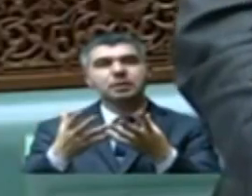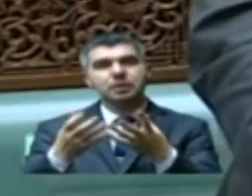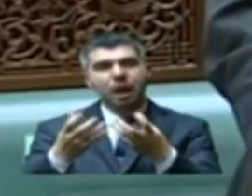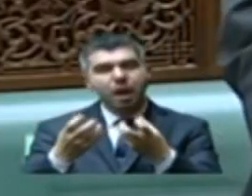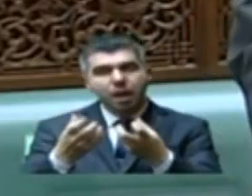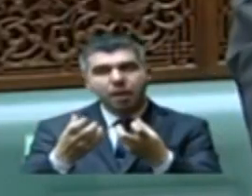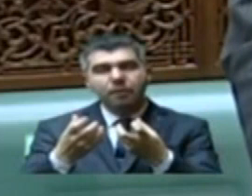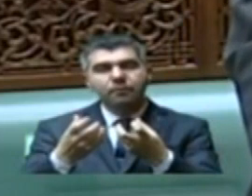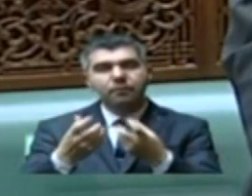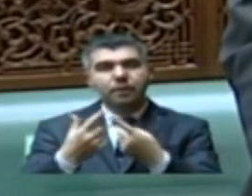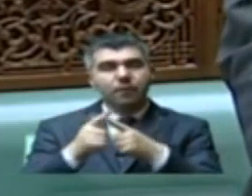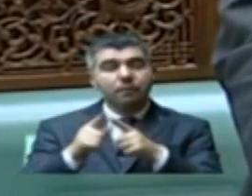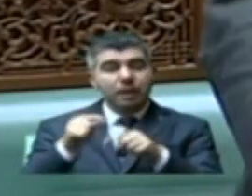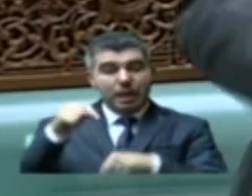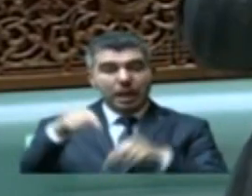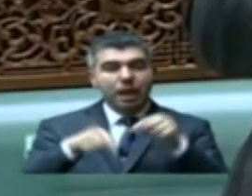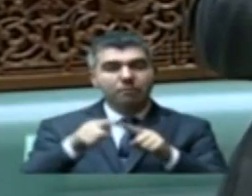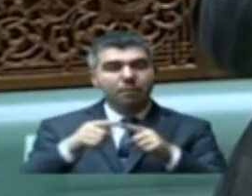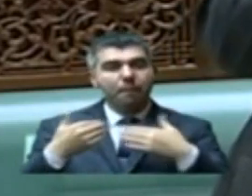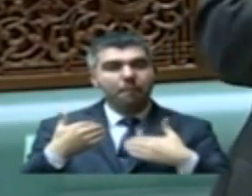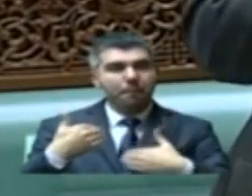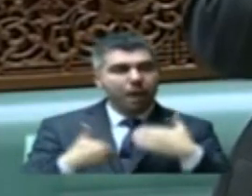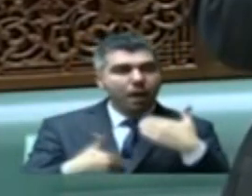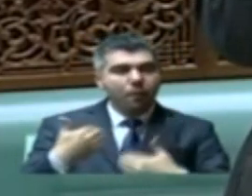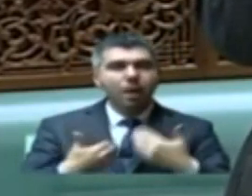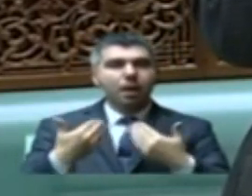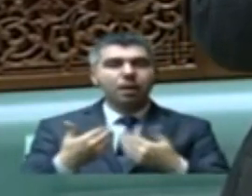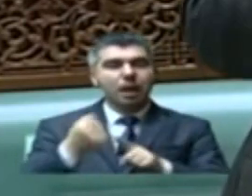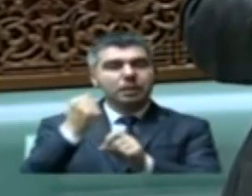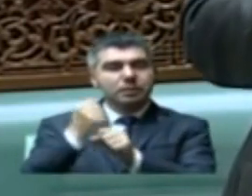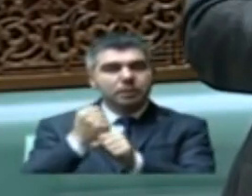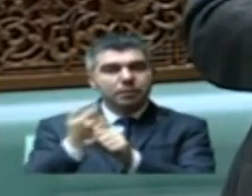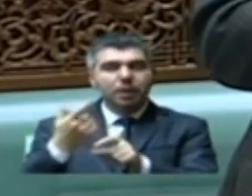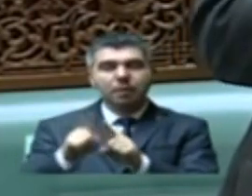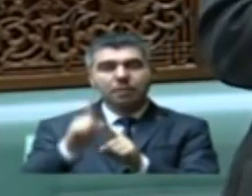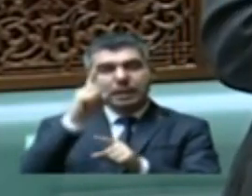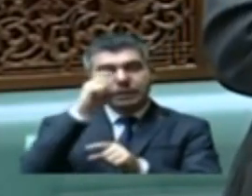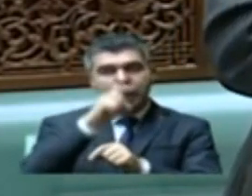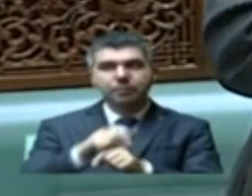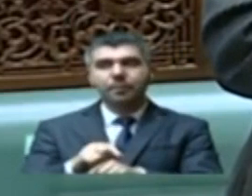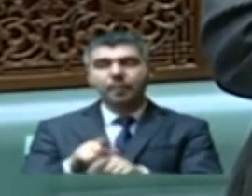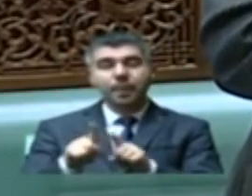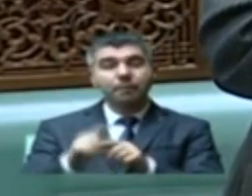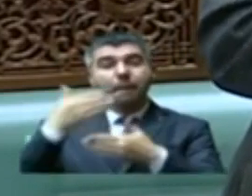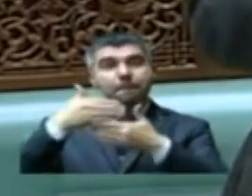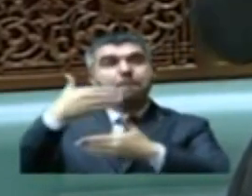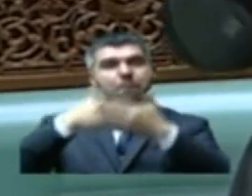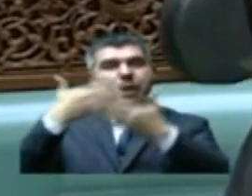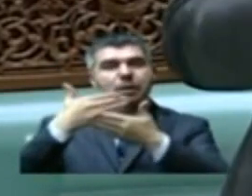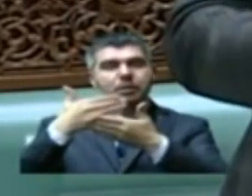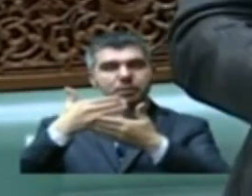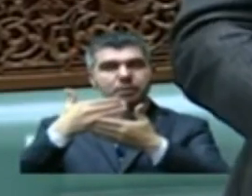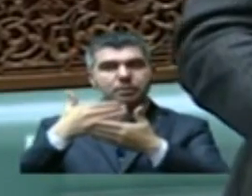اللي هما معطوبين حاليا لأن يشتغلون في مخاطر. حينما نتكلم عن المخاطر، هناك أشغال بناء